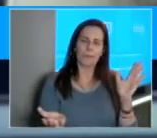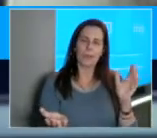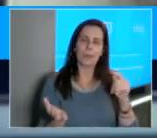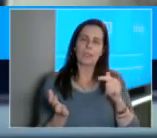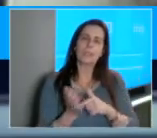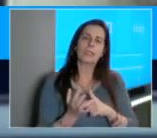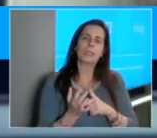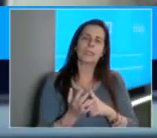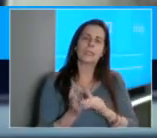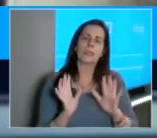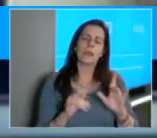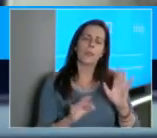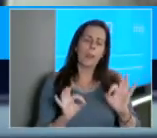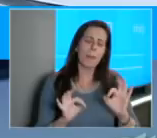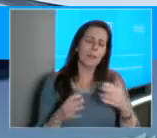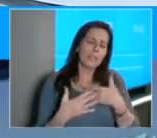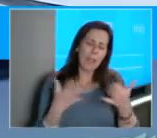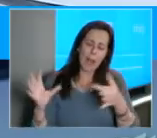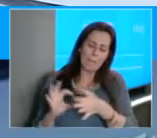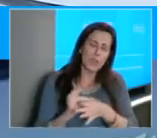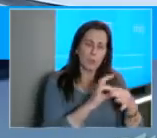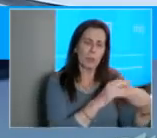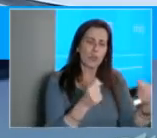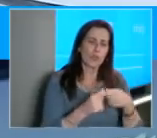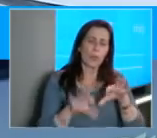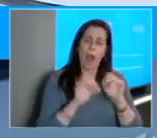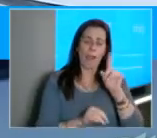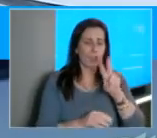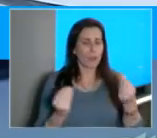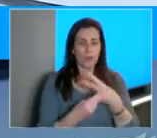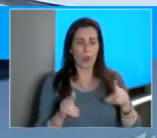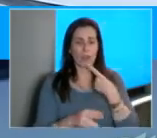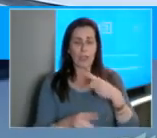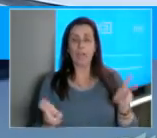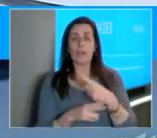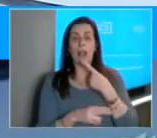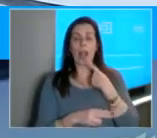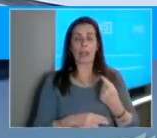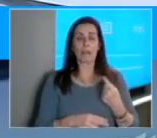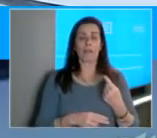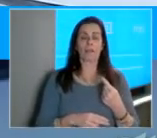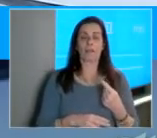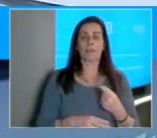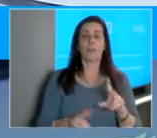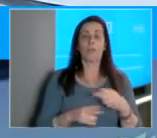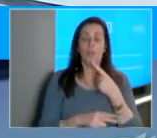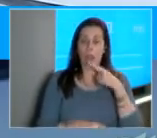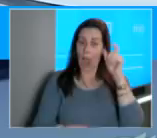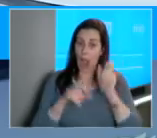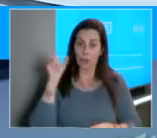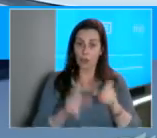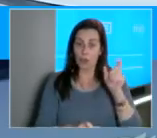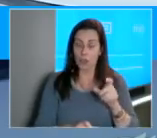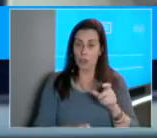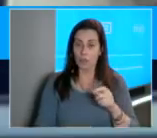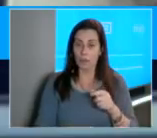המגפון הגדול של תקופת הבחירות. אבל יש דברים שלא אומרים. ואי אפשר לתלות בצד אחד של המפה הפוליטית, כשאנשים אחים